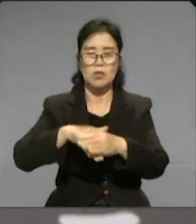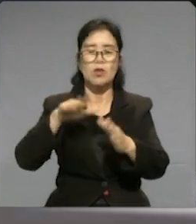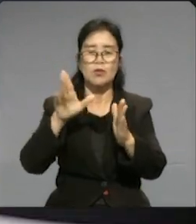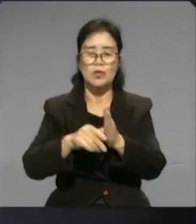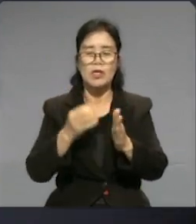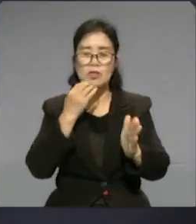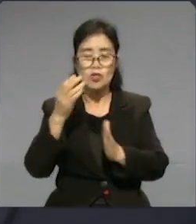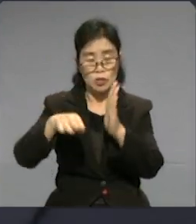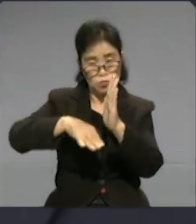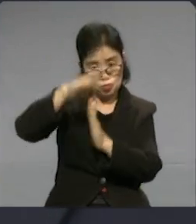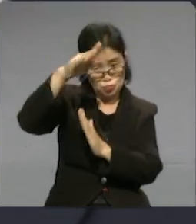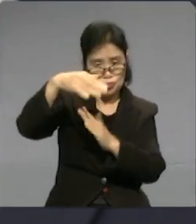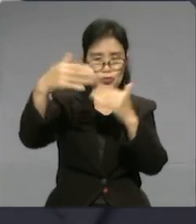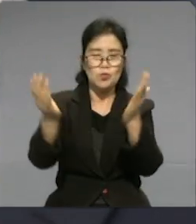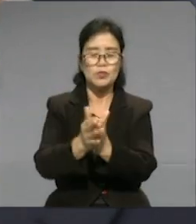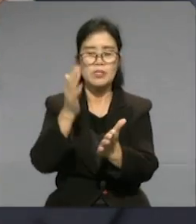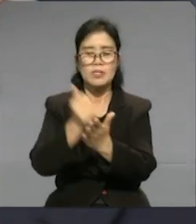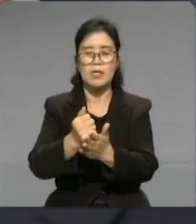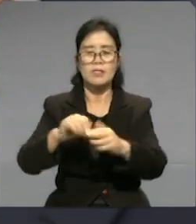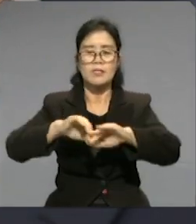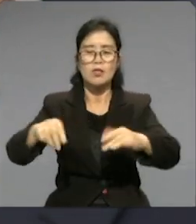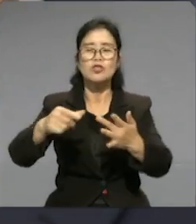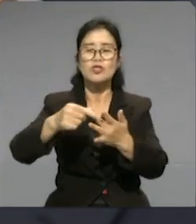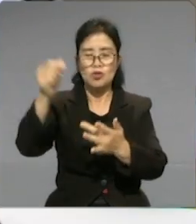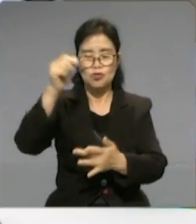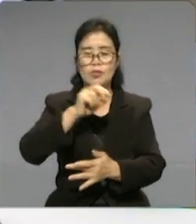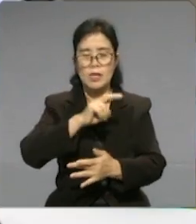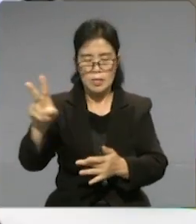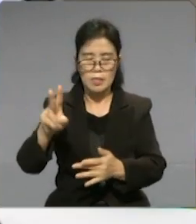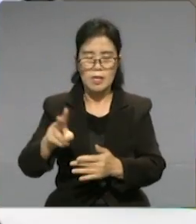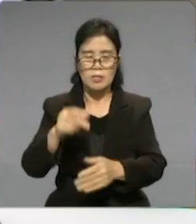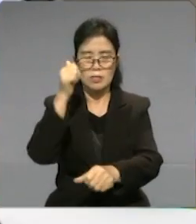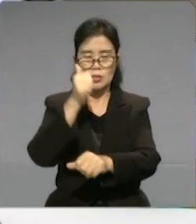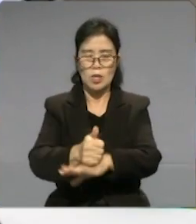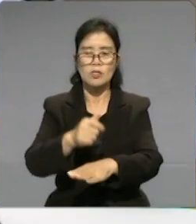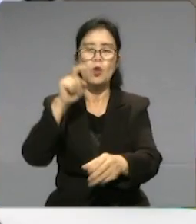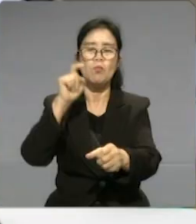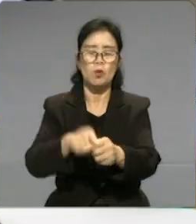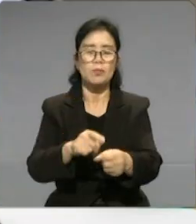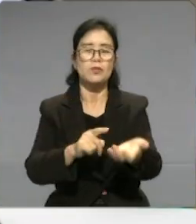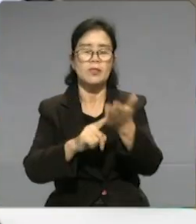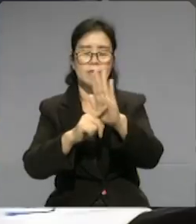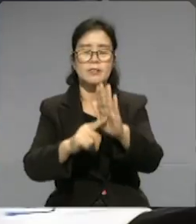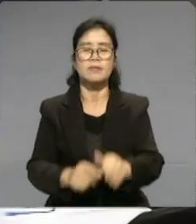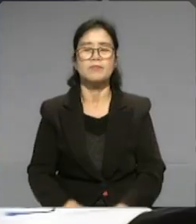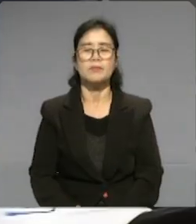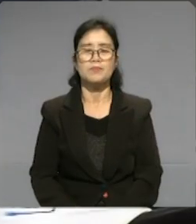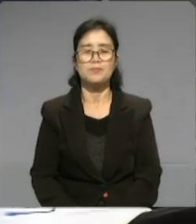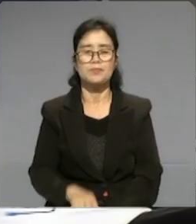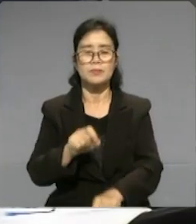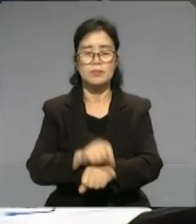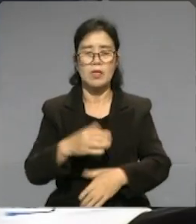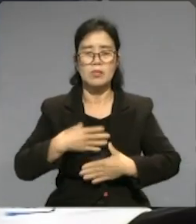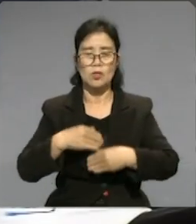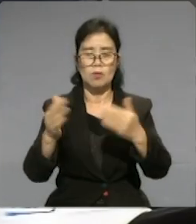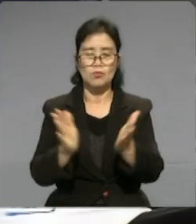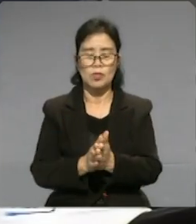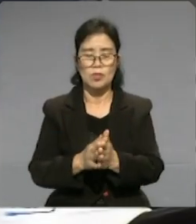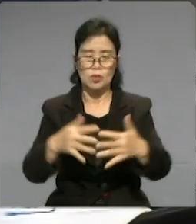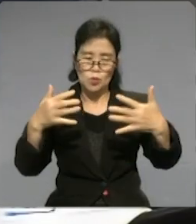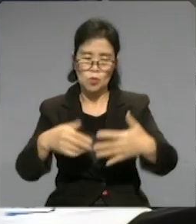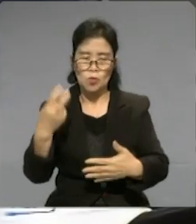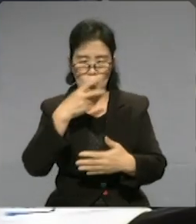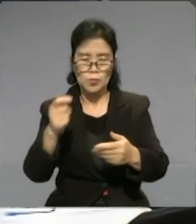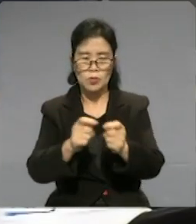북부 도지사를 따로 선출하겠다는 최종 목표까지 내놨습니다. 행안부에서 요건 검토를 위한